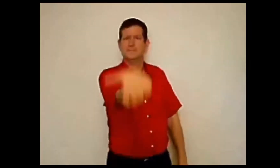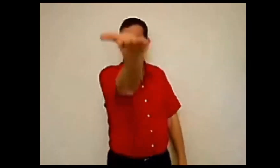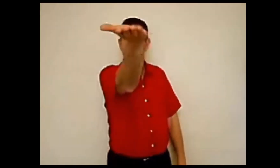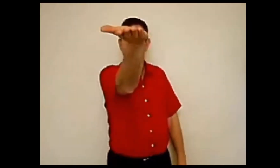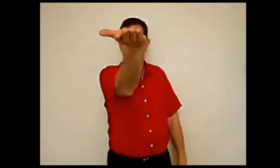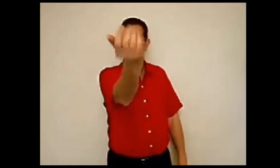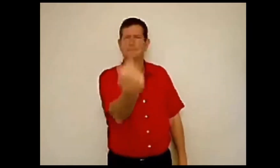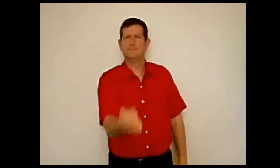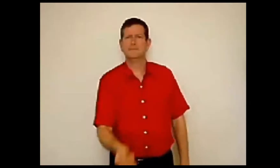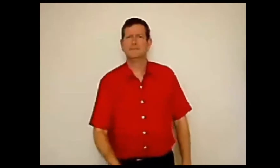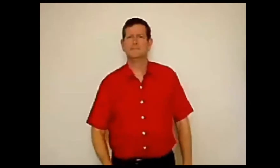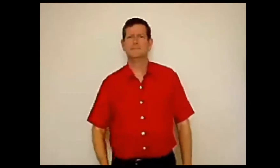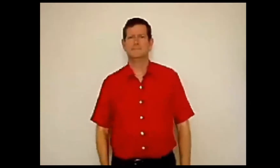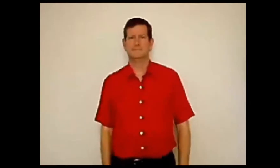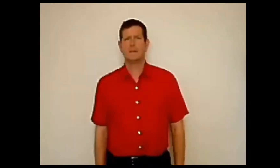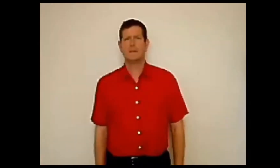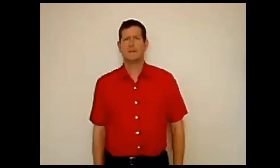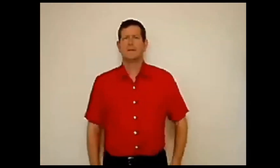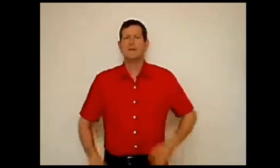Se lever.